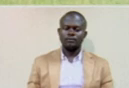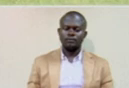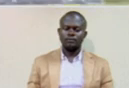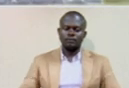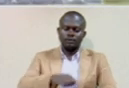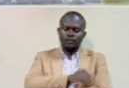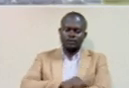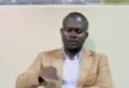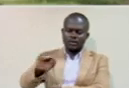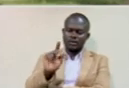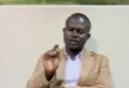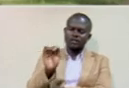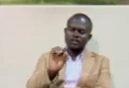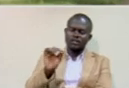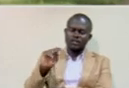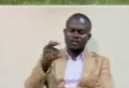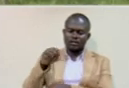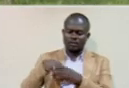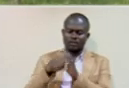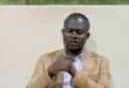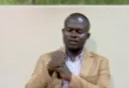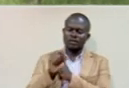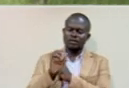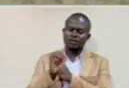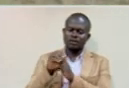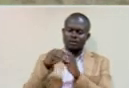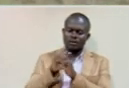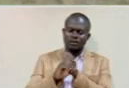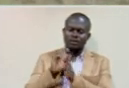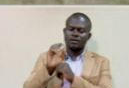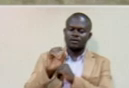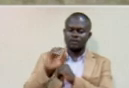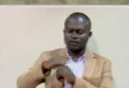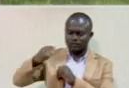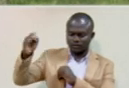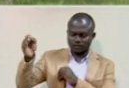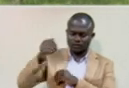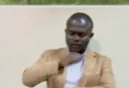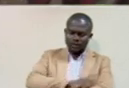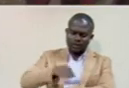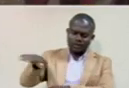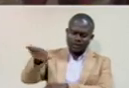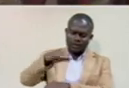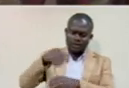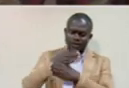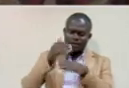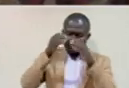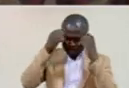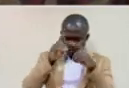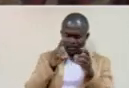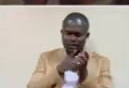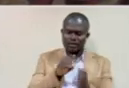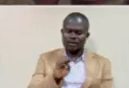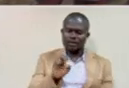Urwunge rw'amashuri rwa Kizinga ruri mu kagari ka Gatoma ho mu murenge wa Kaniga mu karere ka Gicumbi. Kuri iri shuri Minisitiri w'uburezi Dr.